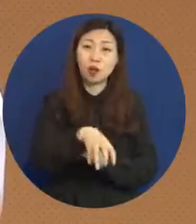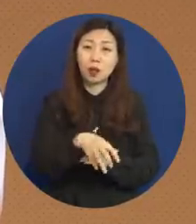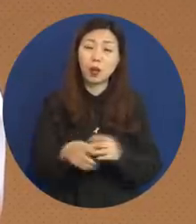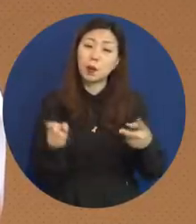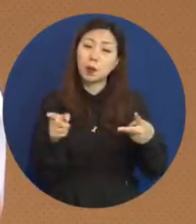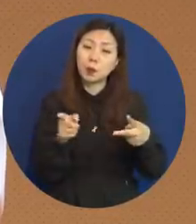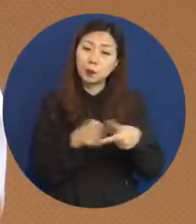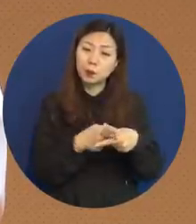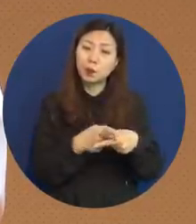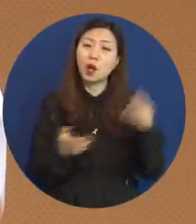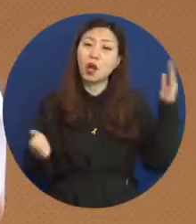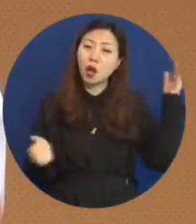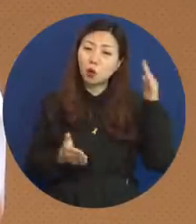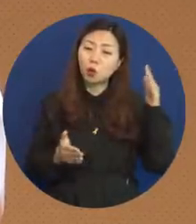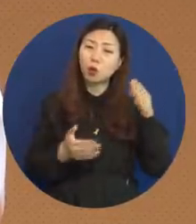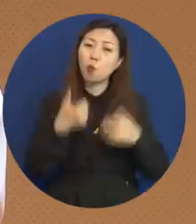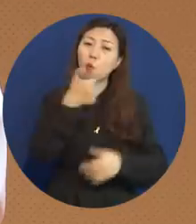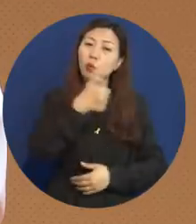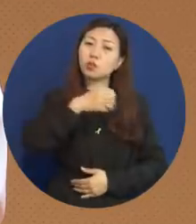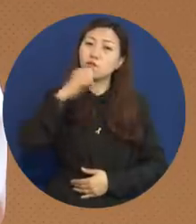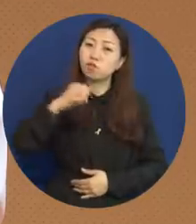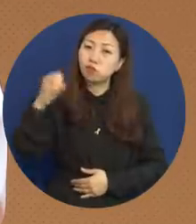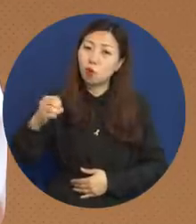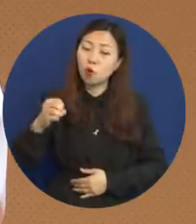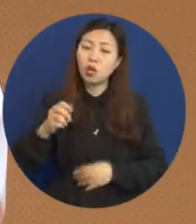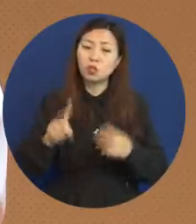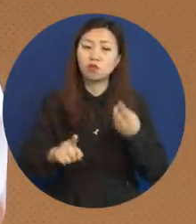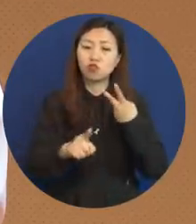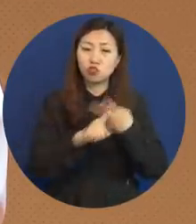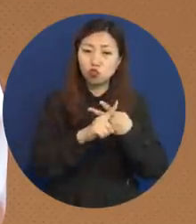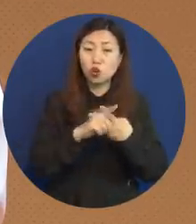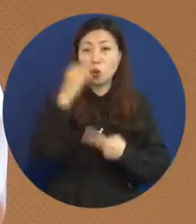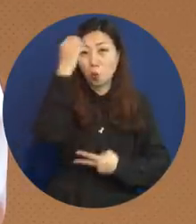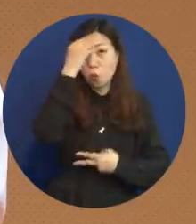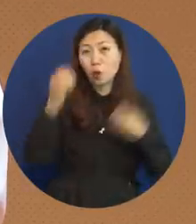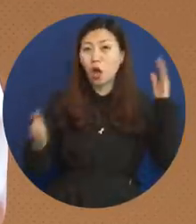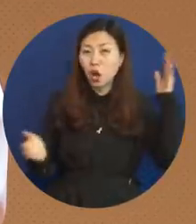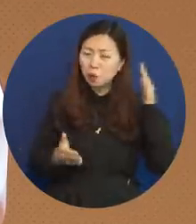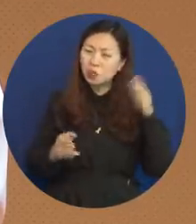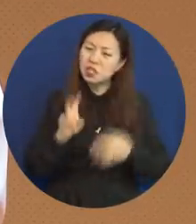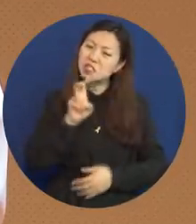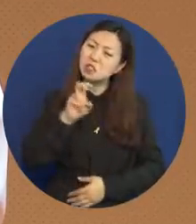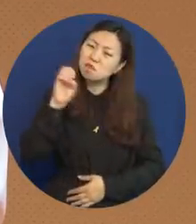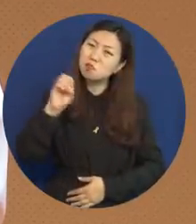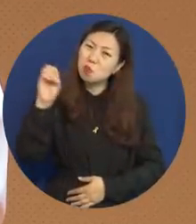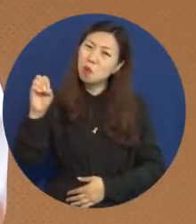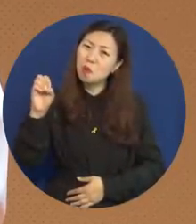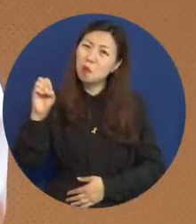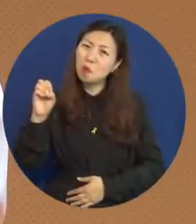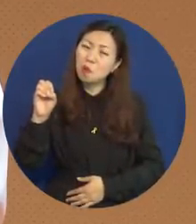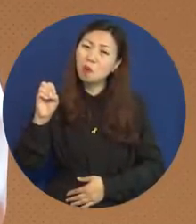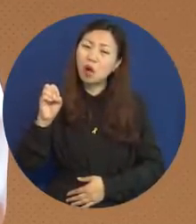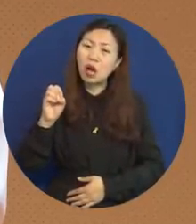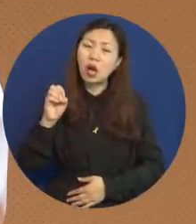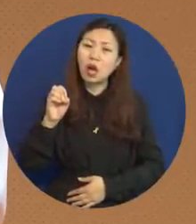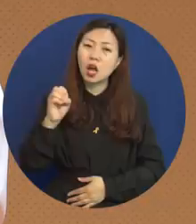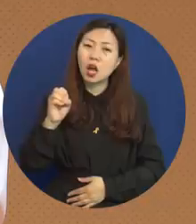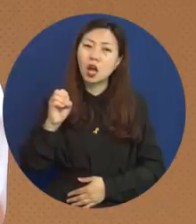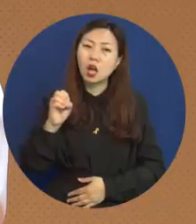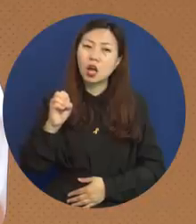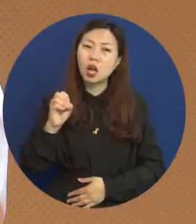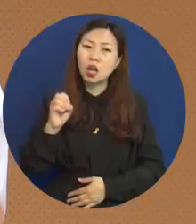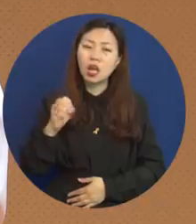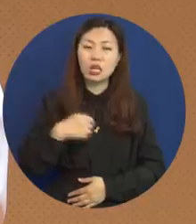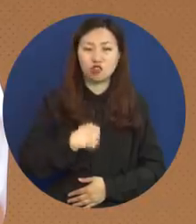50% 영향을 받는 시기고. 지금 중학교, 고등학교 사춘기는 그저 한 20%? 거의 자기가 이제 해